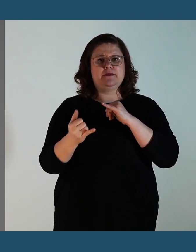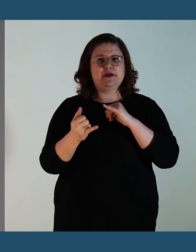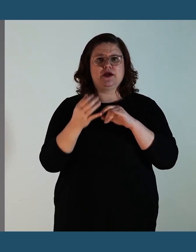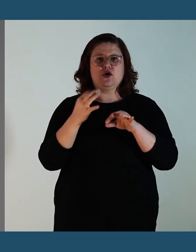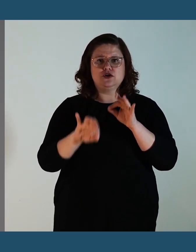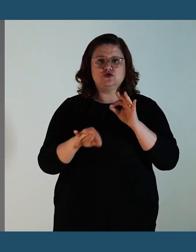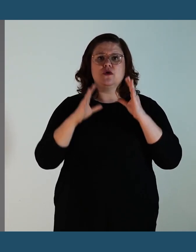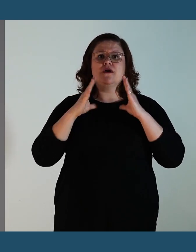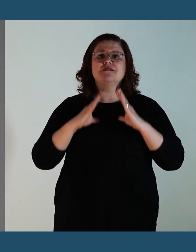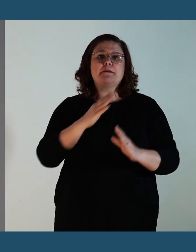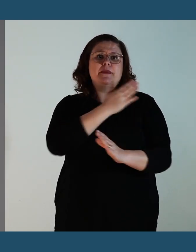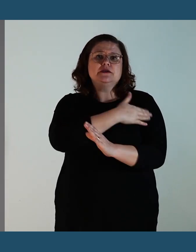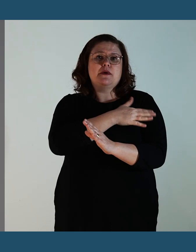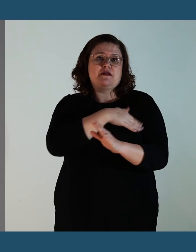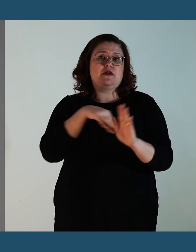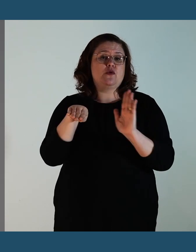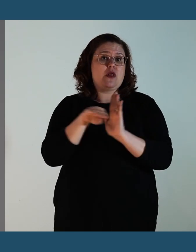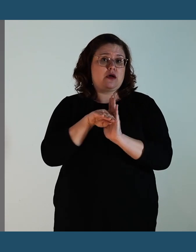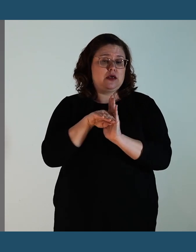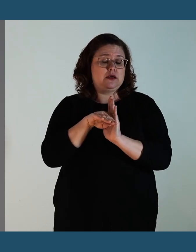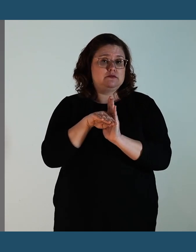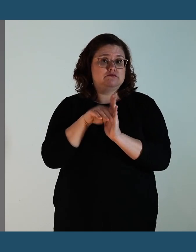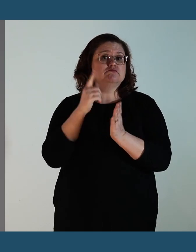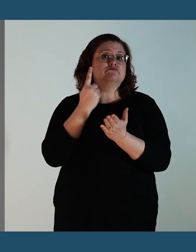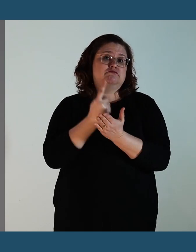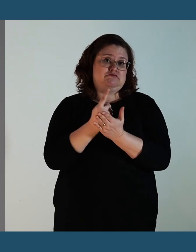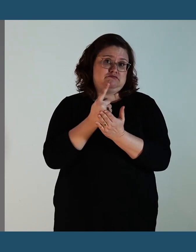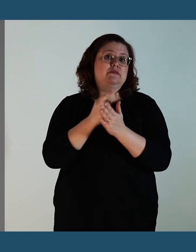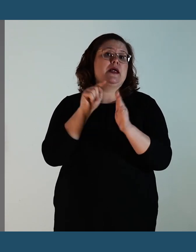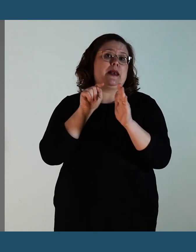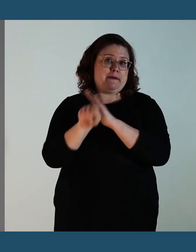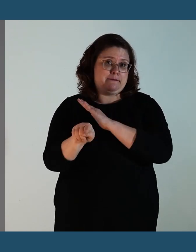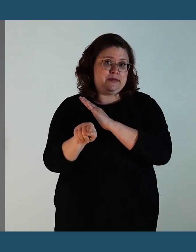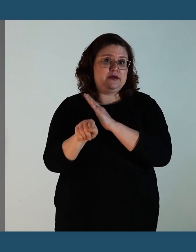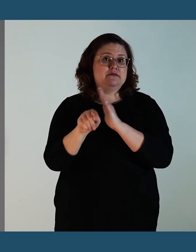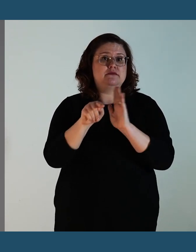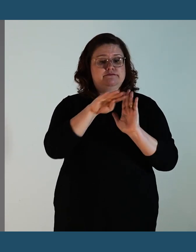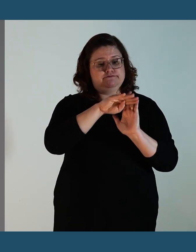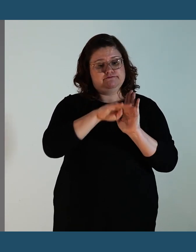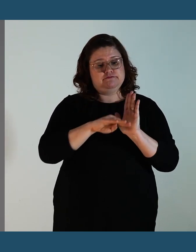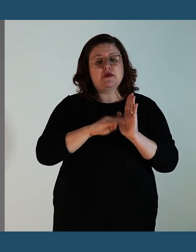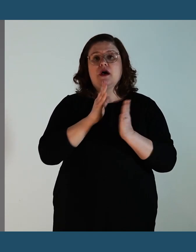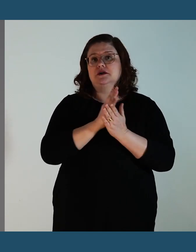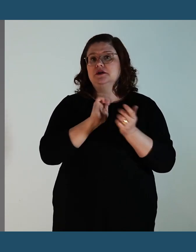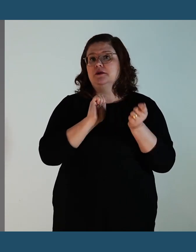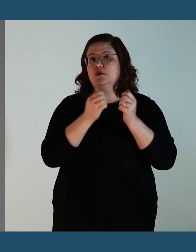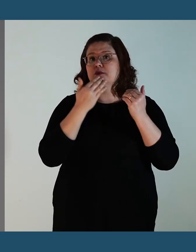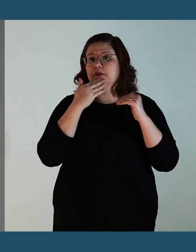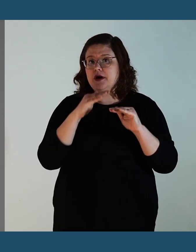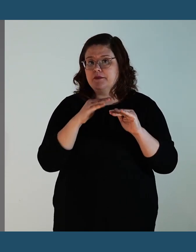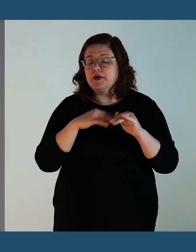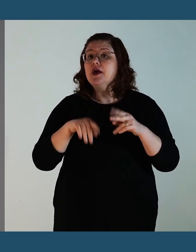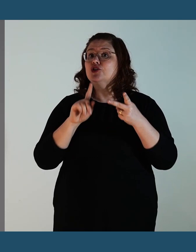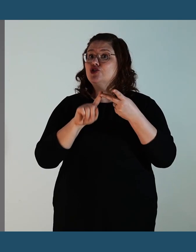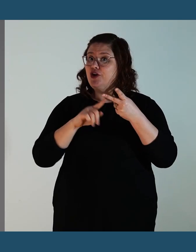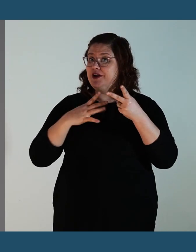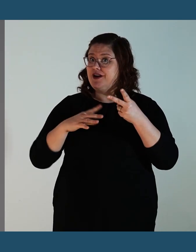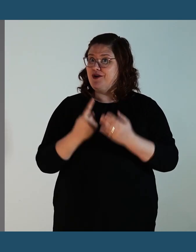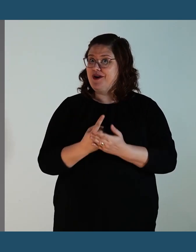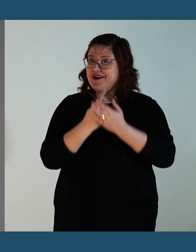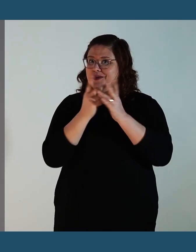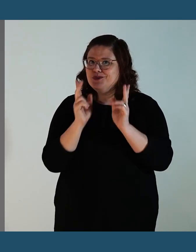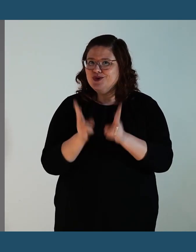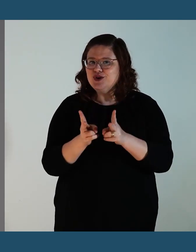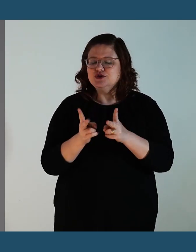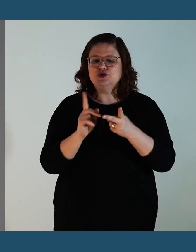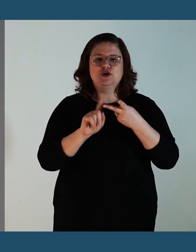uudistuksen, eli vammaispalvelulain. Tosi tärkeää, että siellä saatiin asioita eteenpäin. Sitten nostan kyllä toisen, ja tämä ehkä liittyy